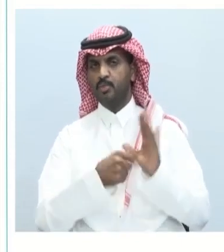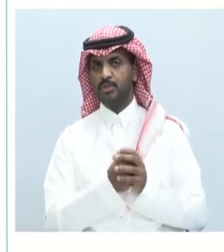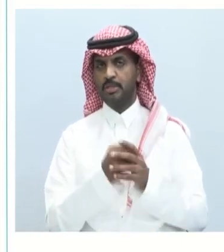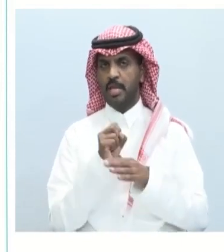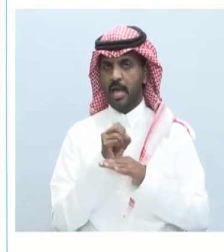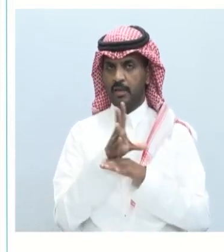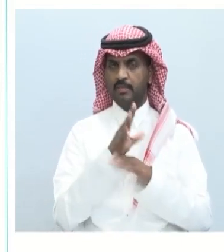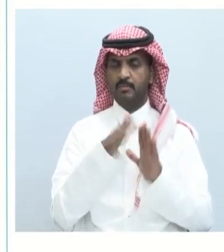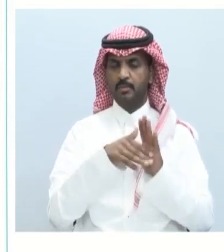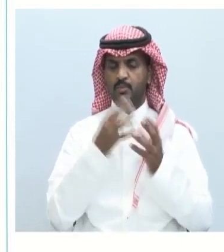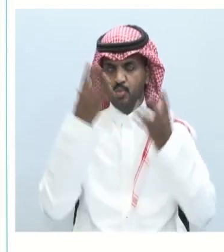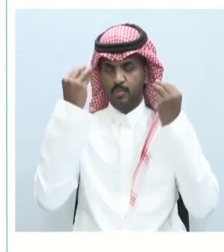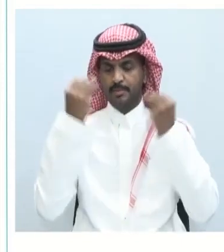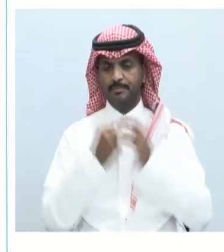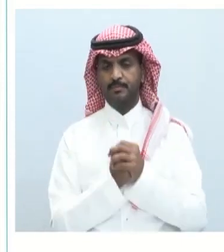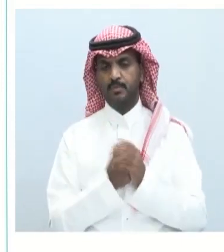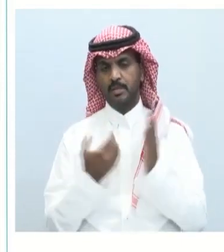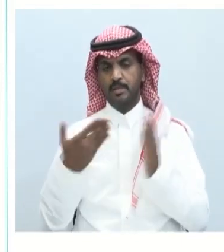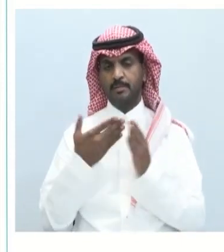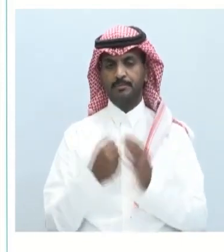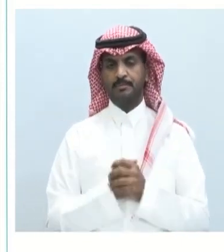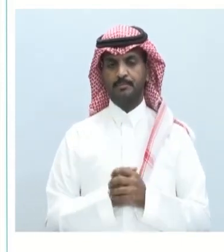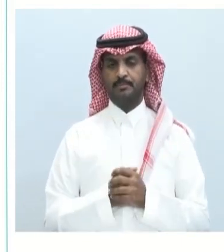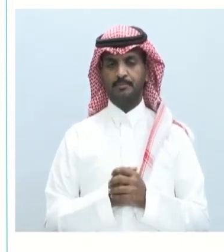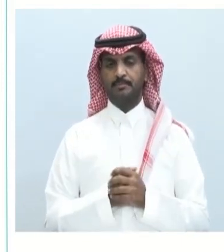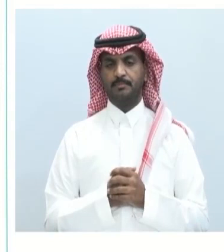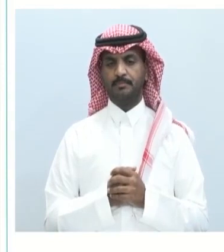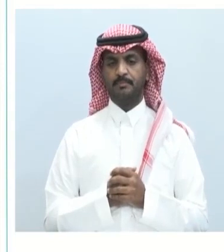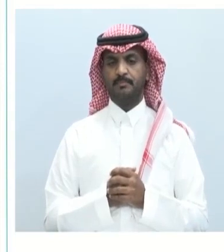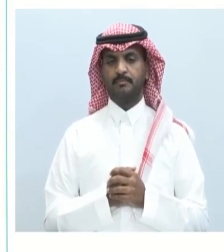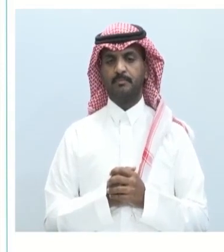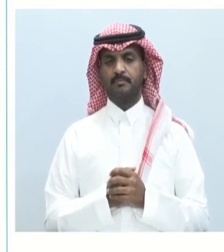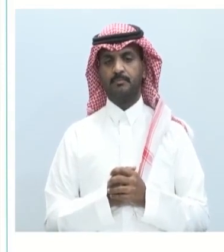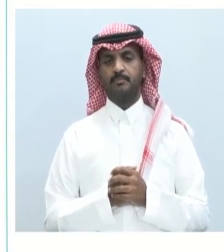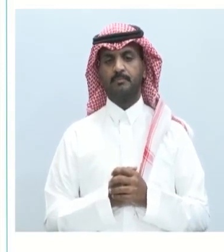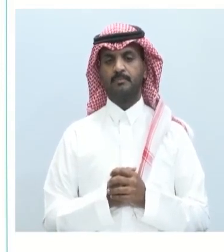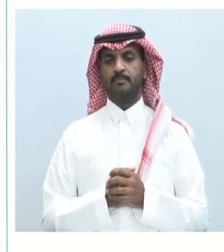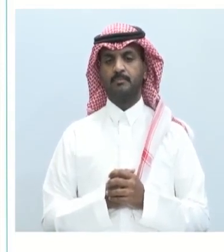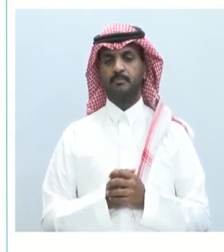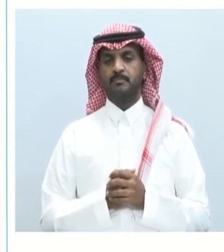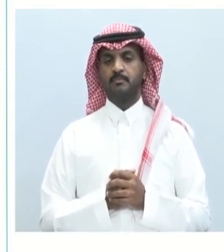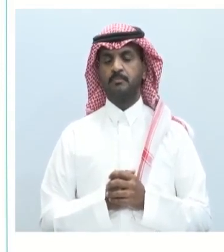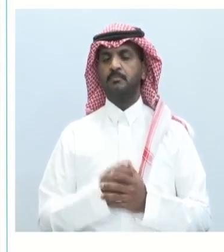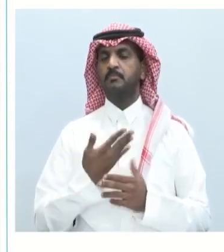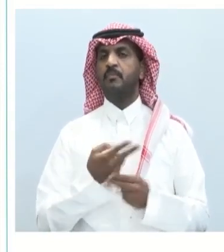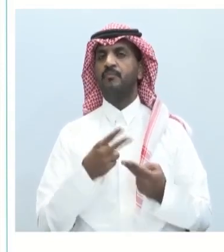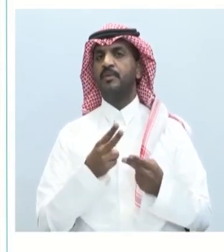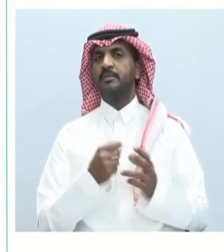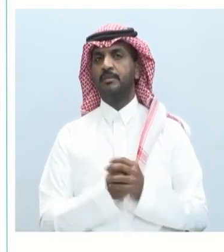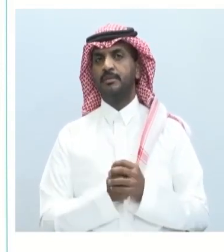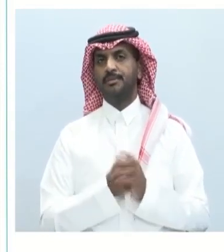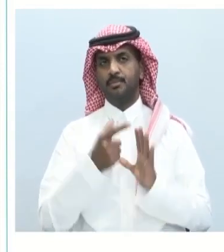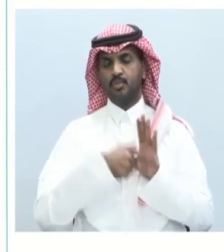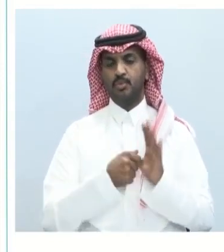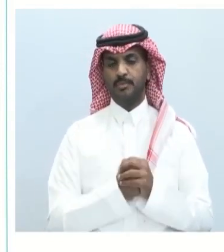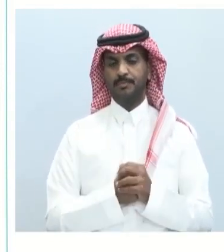المعلومات ومن ثم نضغط على انهاء وسيتم بعد اختيار فتح النموذج لعرض المعلومات